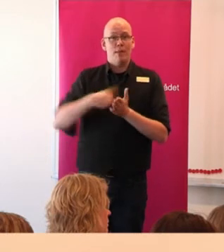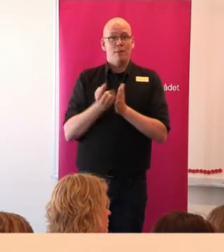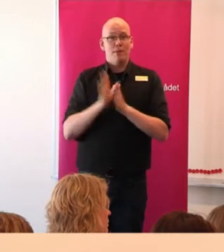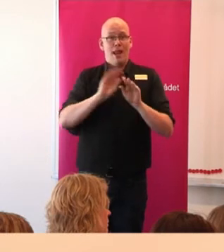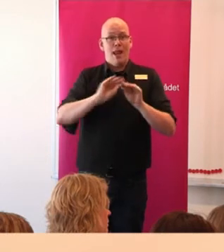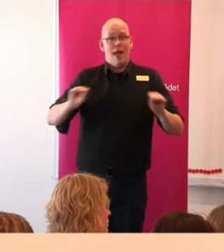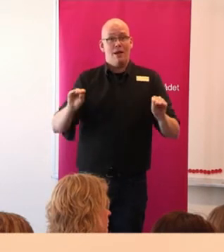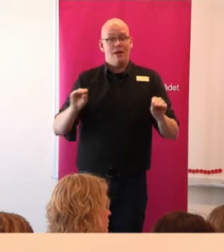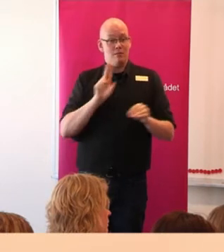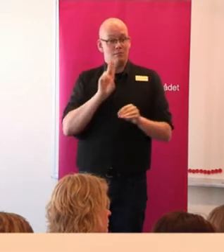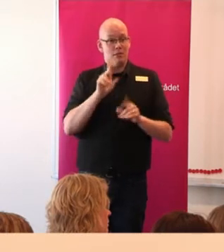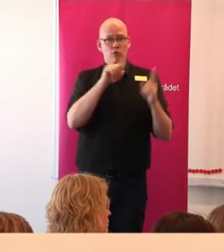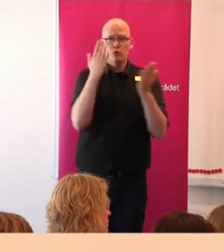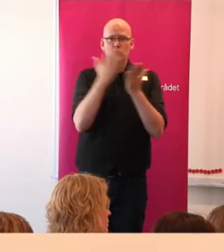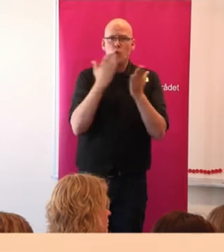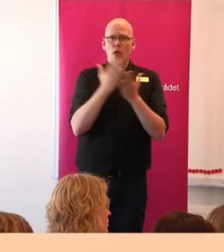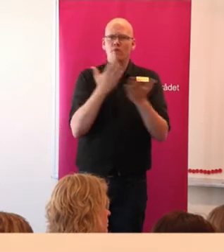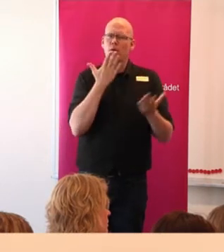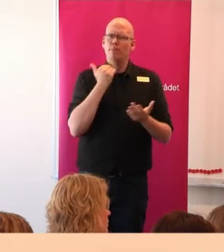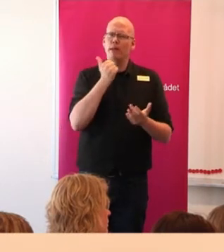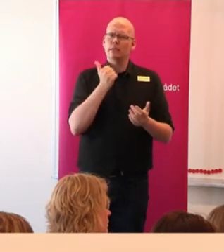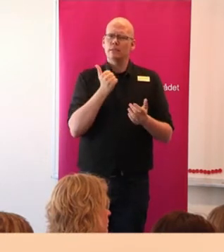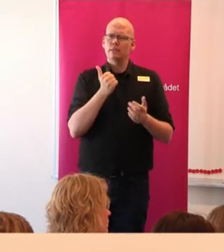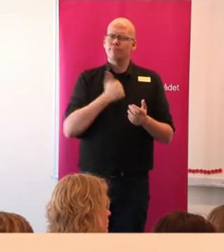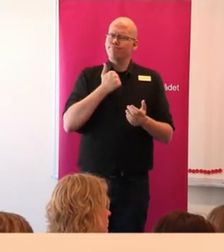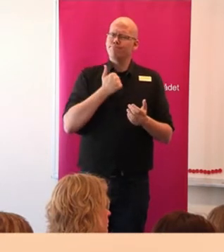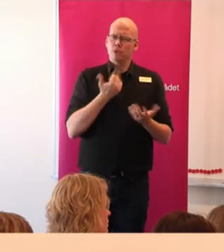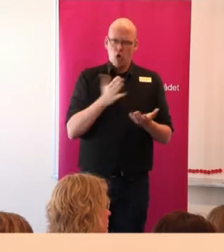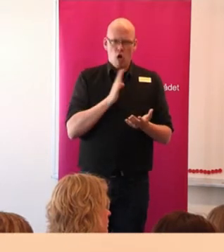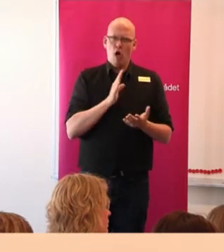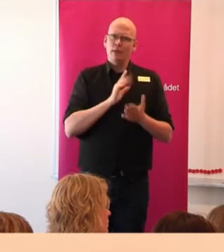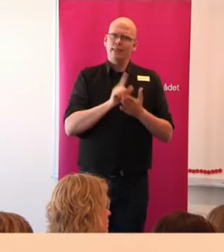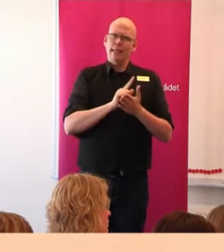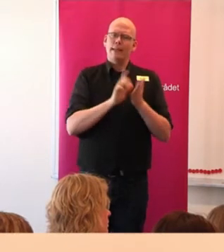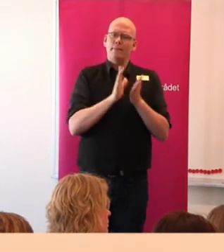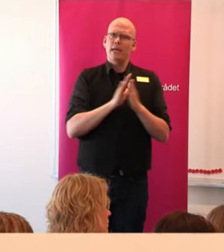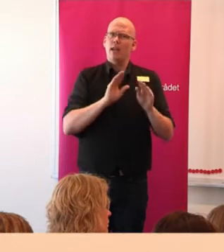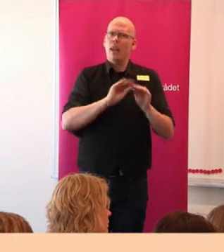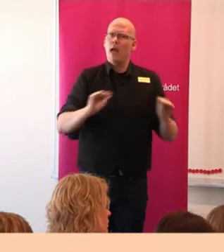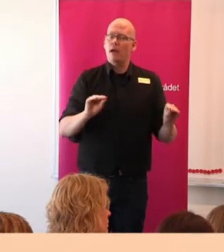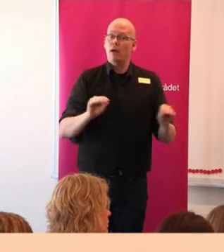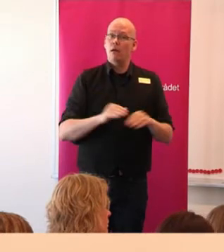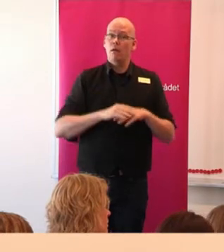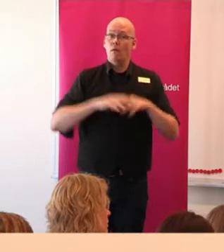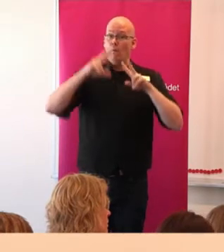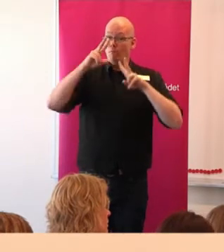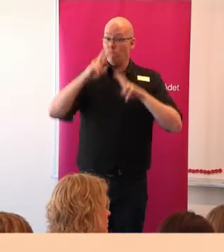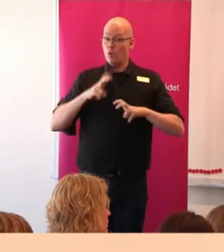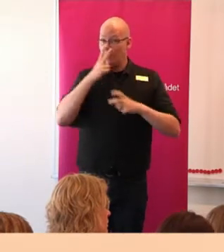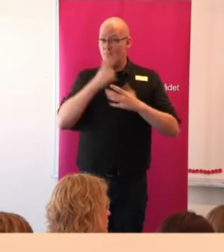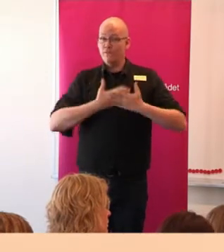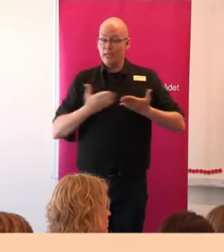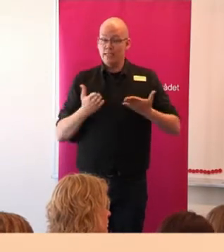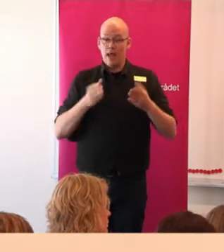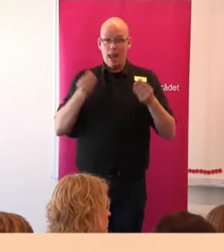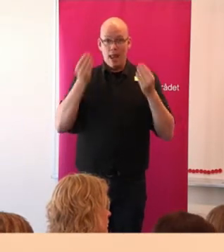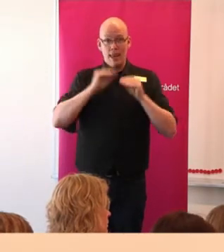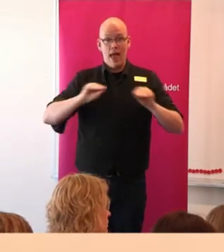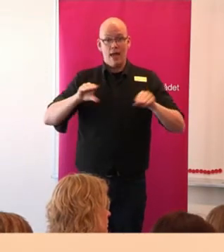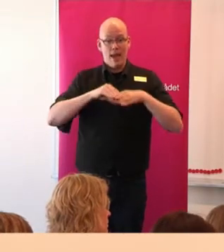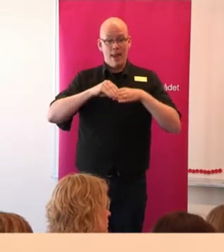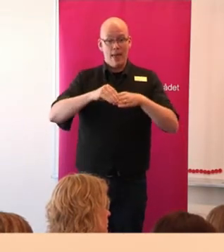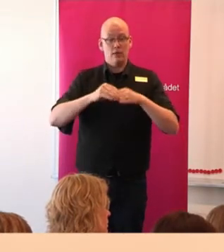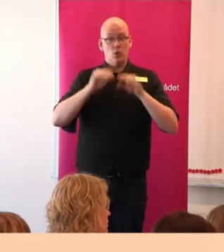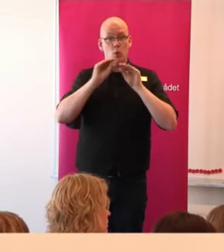det som man tycker är bäst, det är att man har tid med sin lärare. Forskningen säger att lärarledd undervisning ger bra